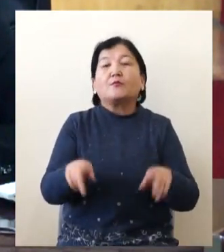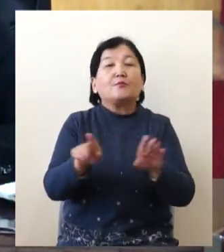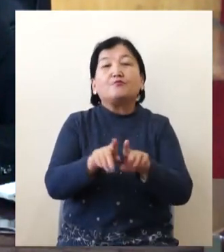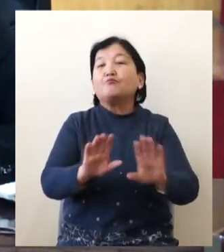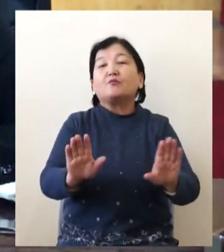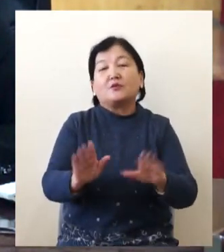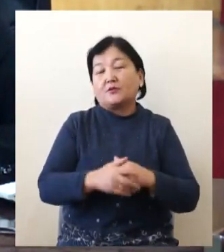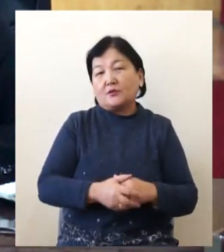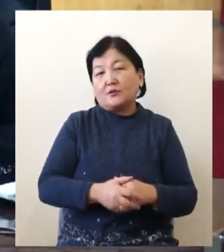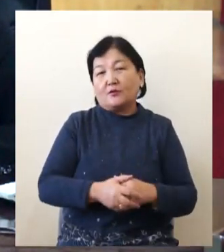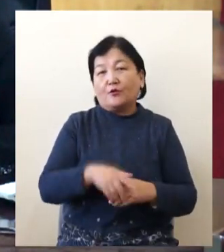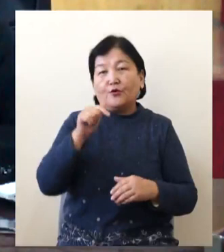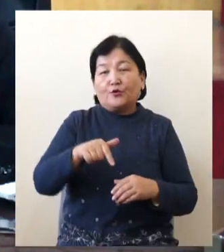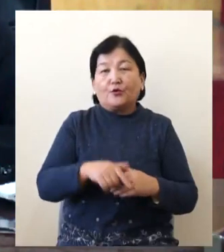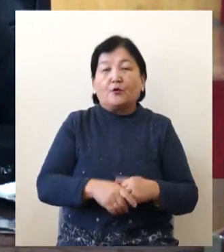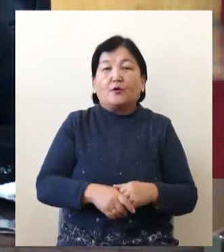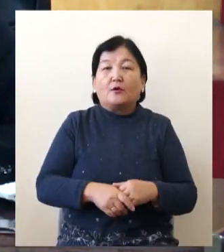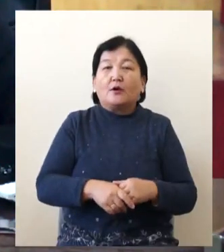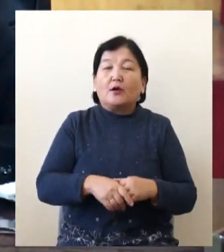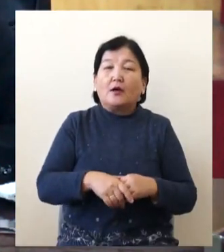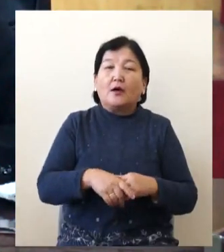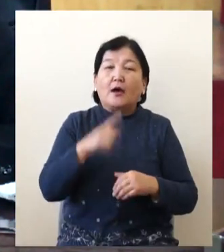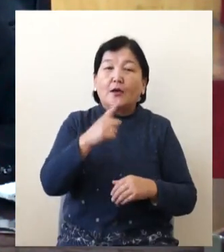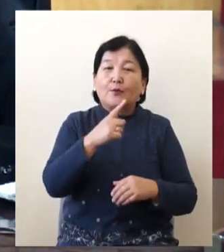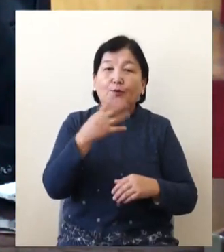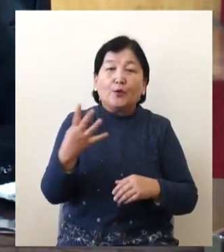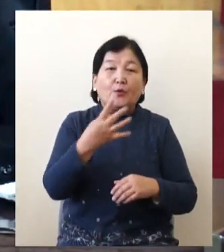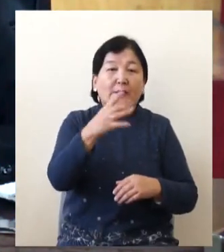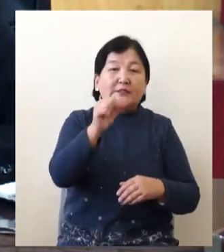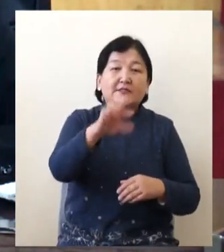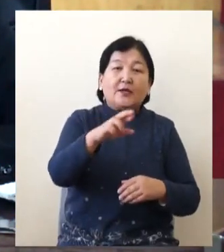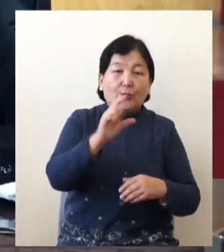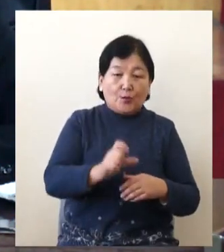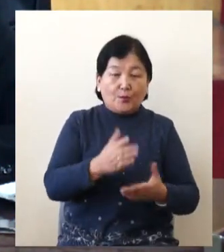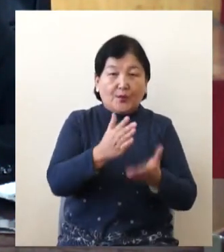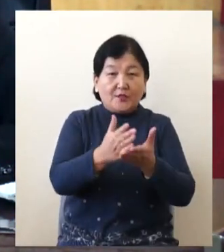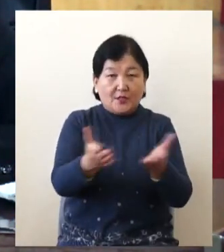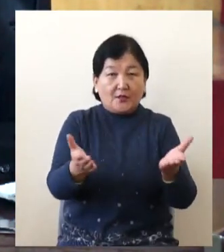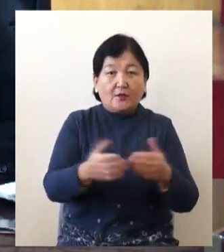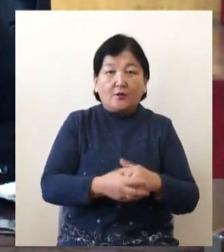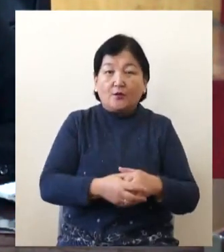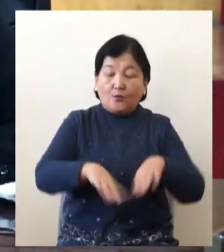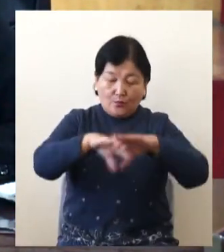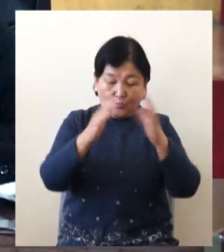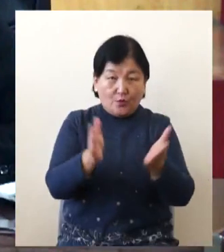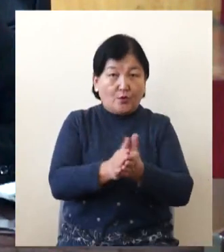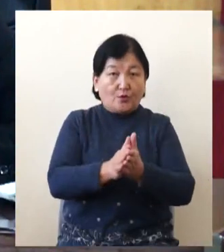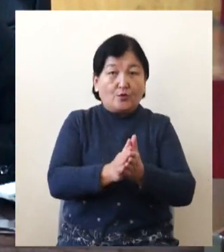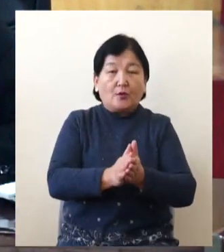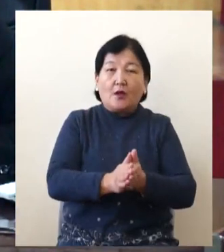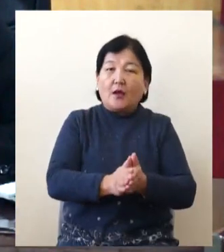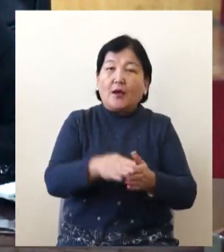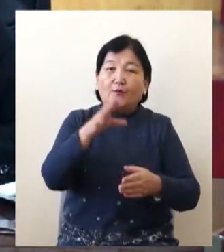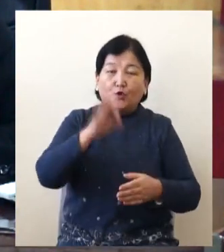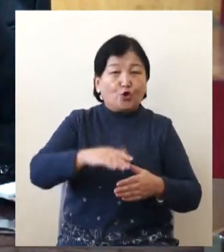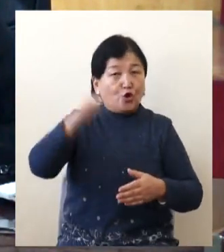Өнөөдөр өмнөд Йеменд 14 сая хүн өлсөж хүн төрөлхтөн зүүхэнд болж байгаа хамгийн